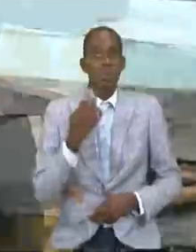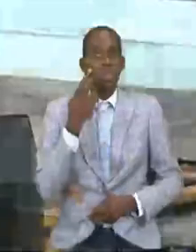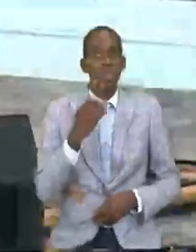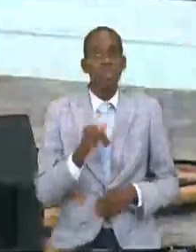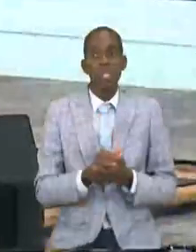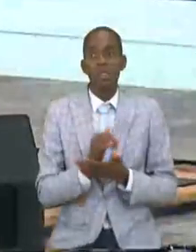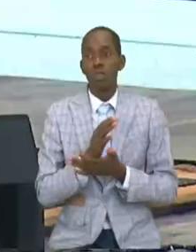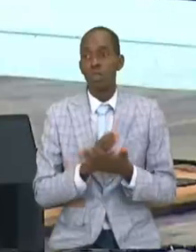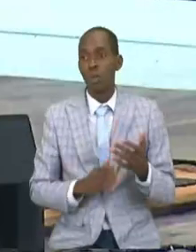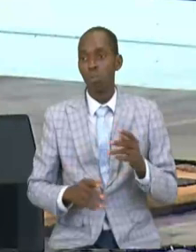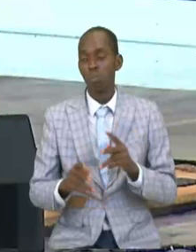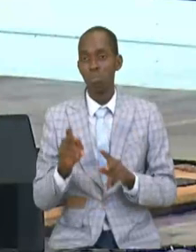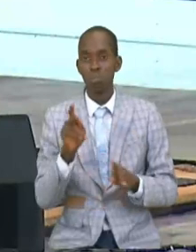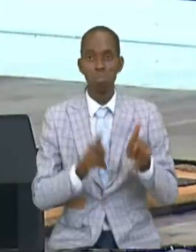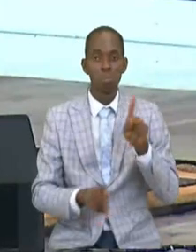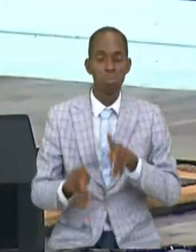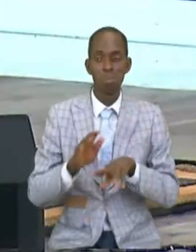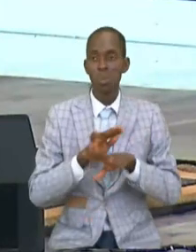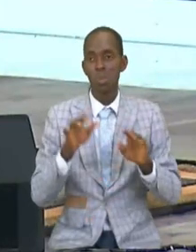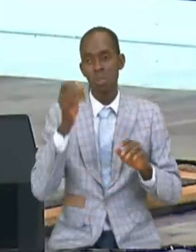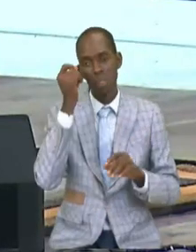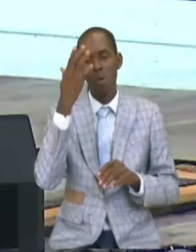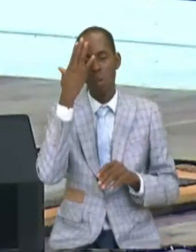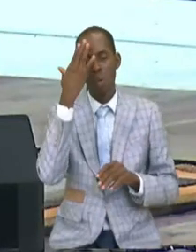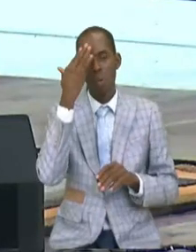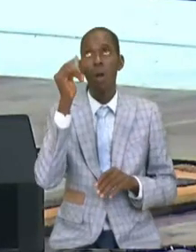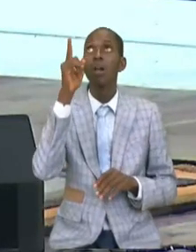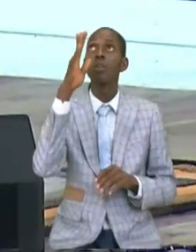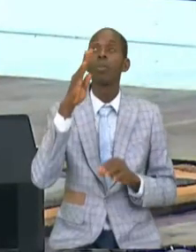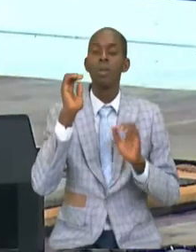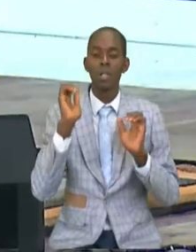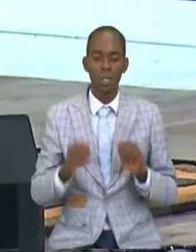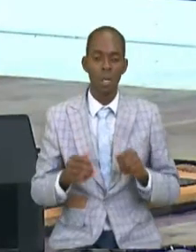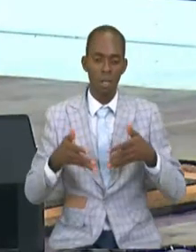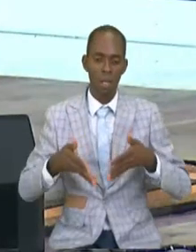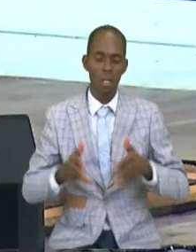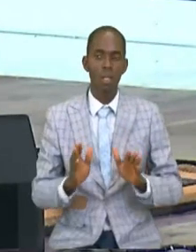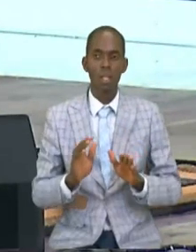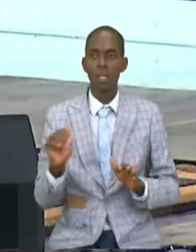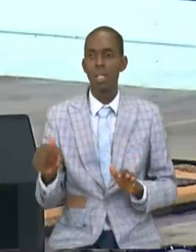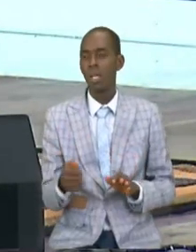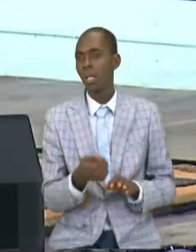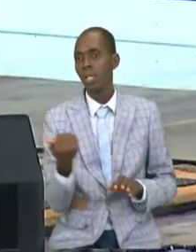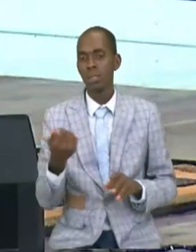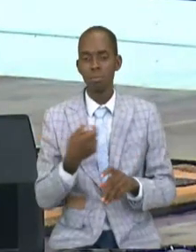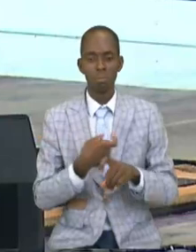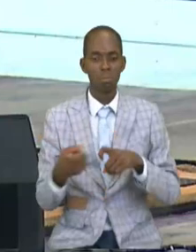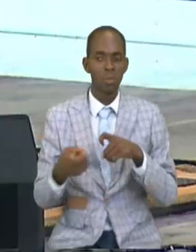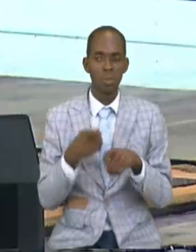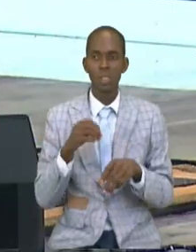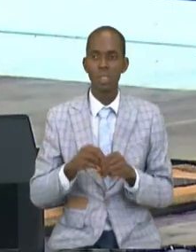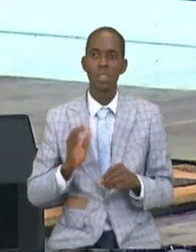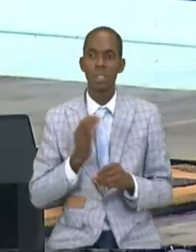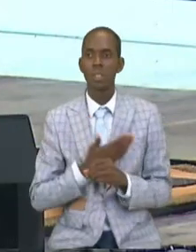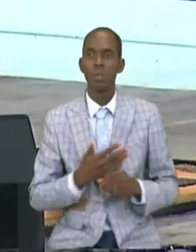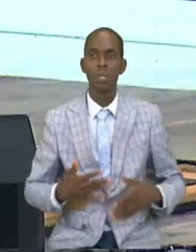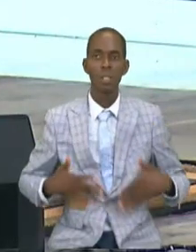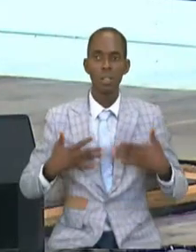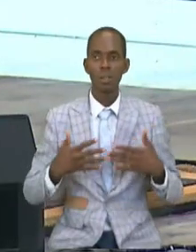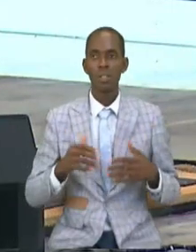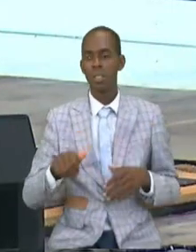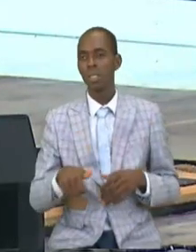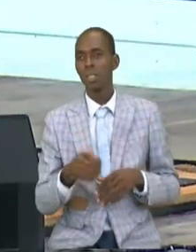Il y a des gens qui ne comprennent pas pourquoi Dieu peut permettre à une persécution dans